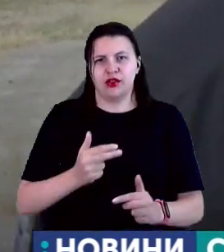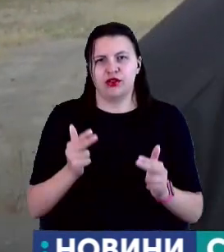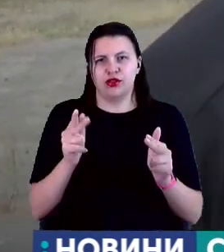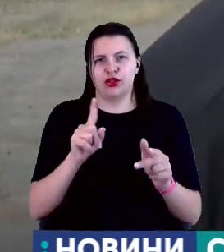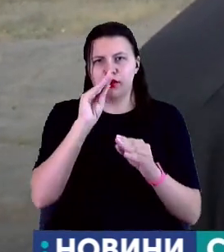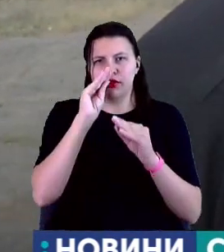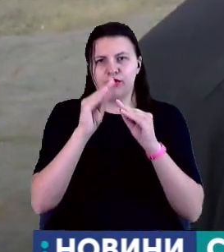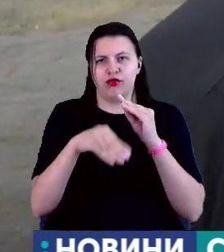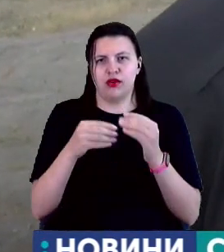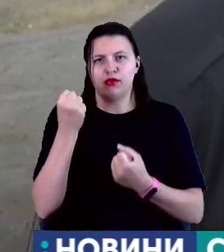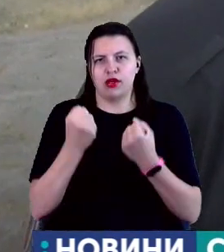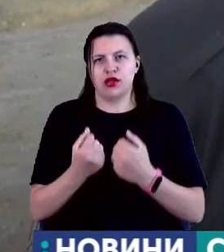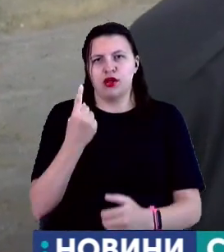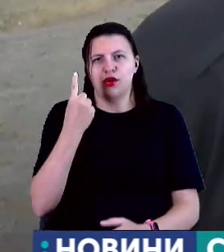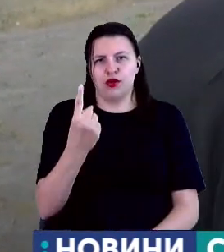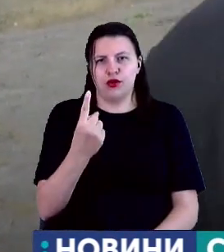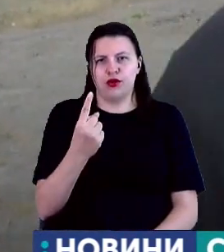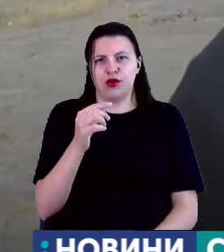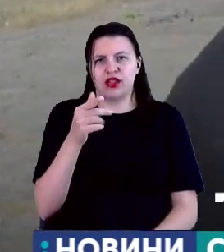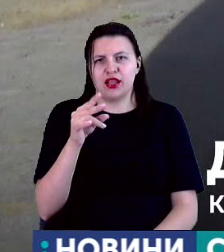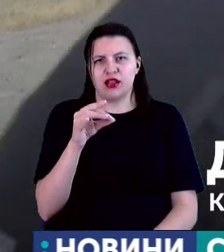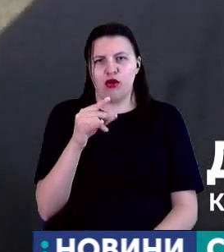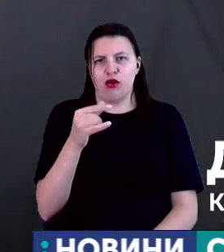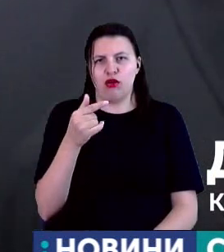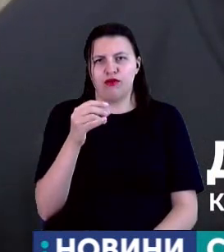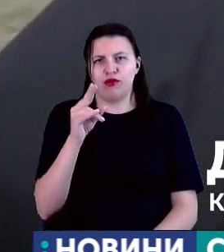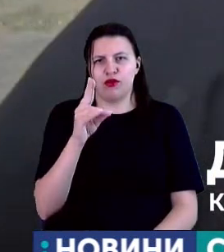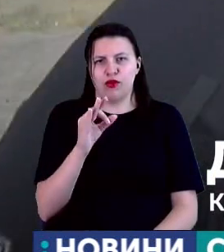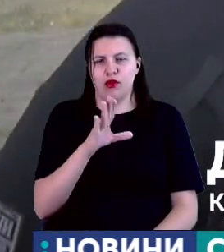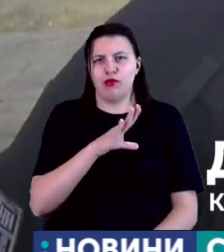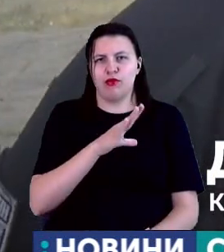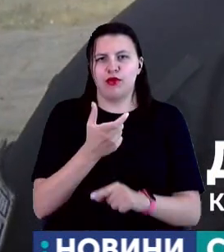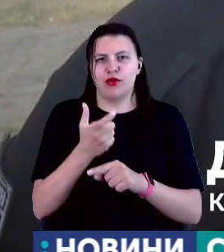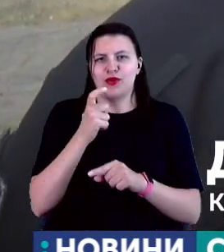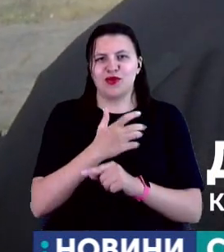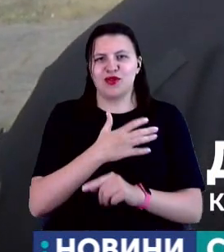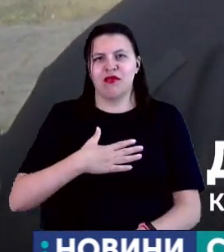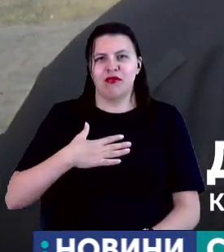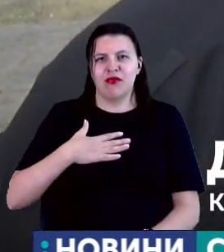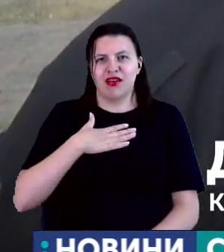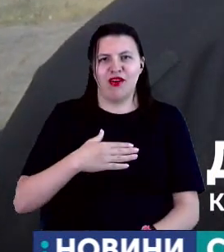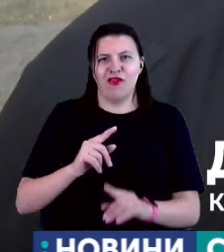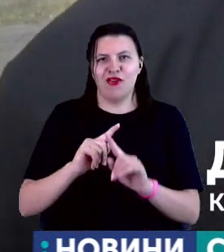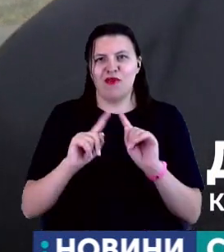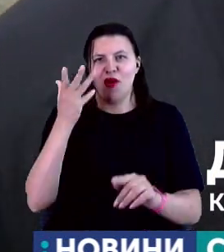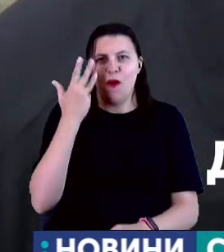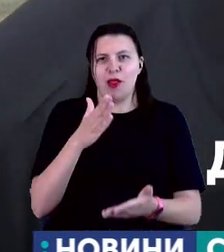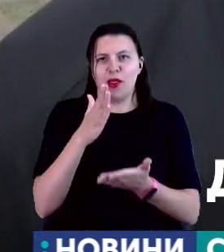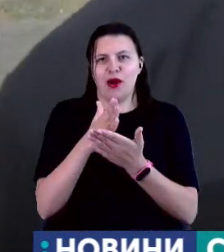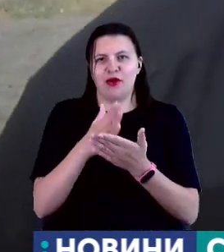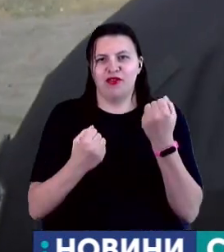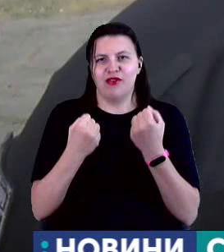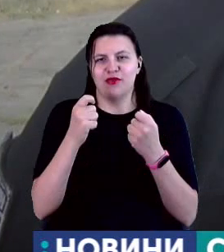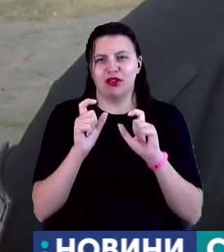них вдавав Данила Головков. Було дуже переживательно, особливо коли знаходився у автомобілі. Казали, що